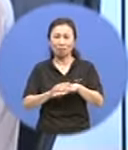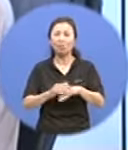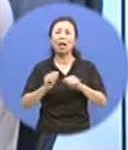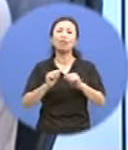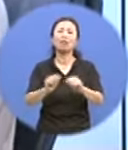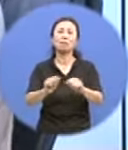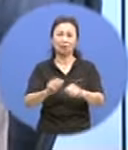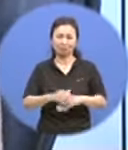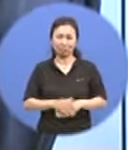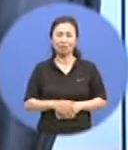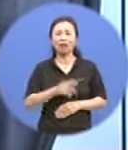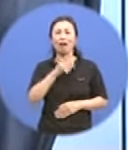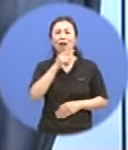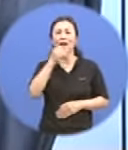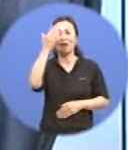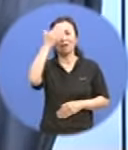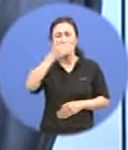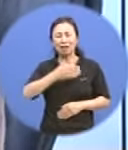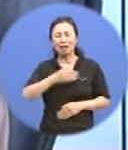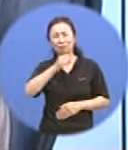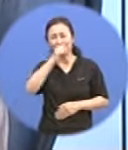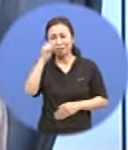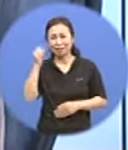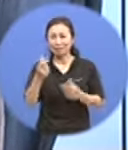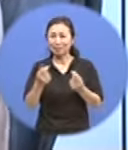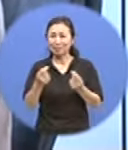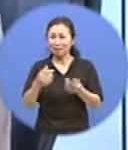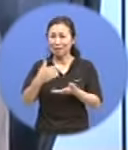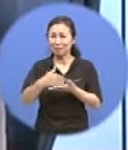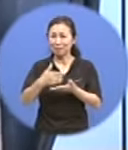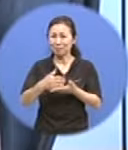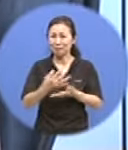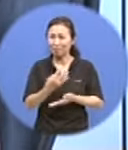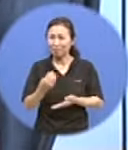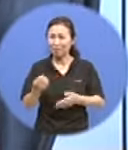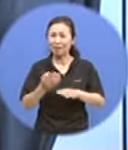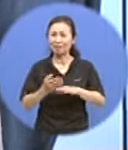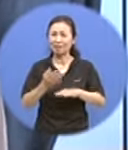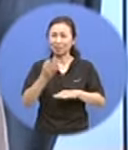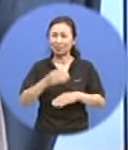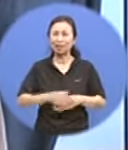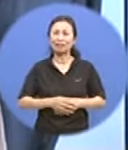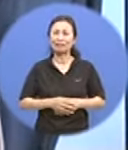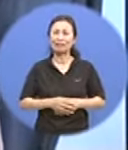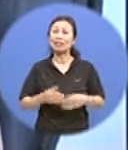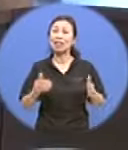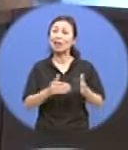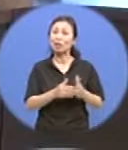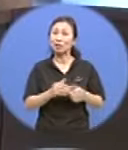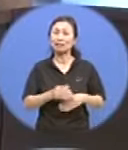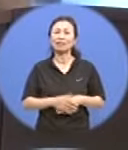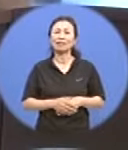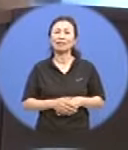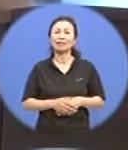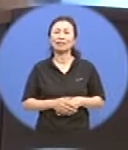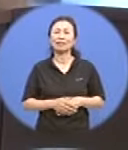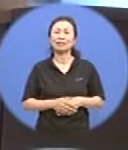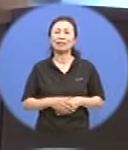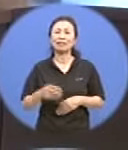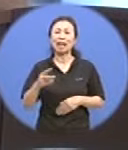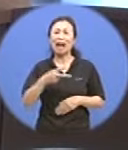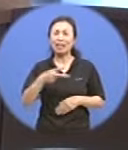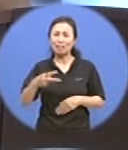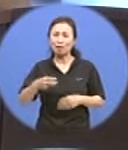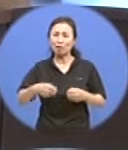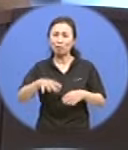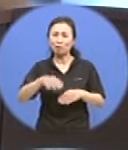や本当に素晴らしいお話をたくさん伺ってまいりました。ではですね、澤田さん最後になりますが、はい、第二のふるさと以